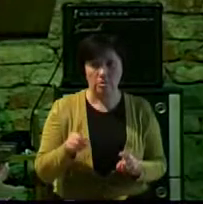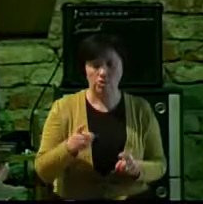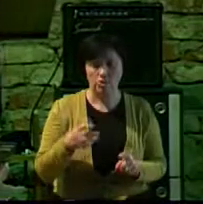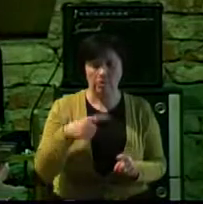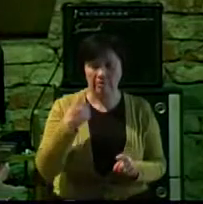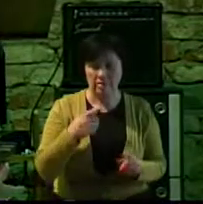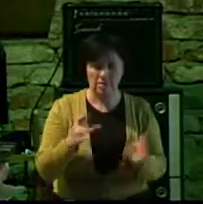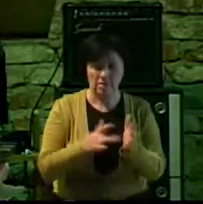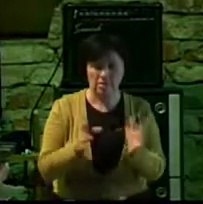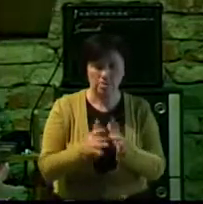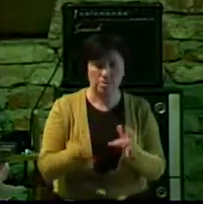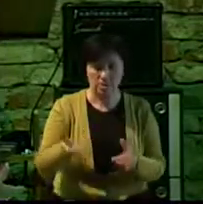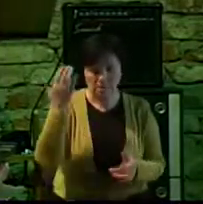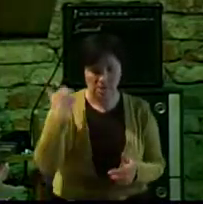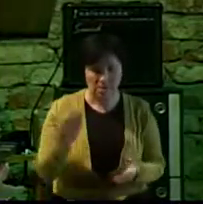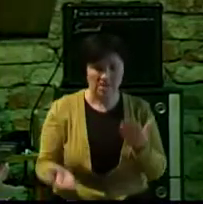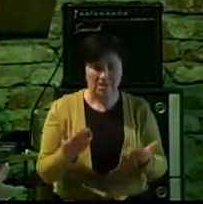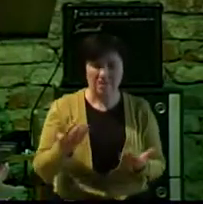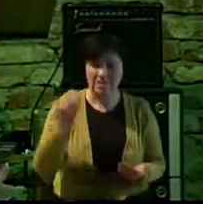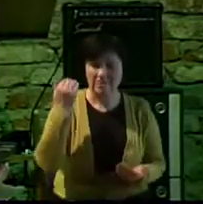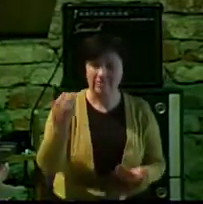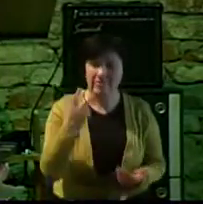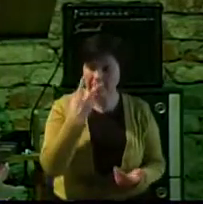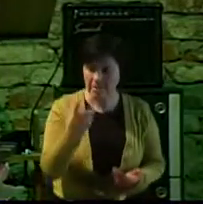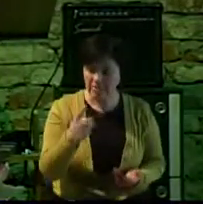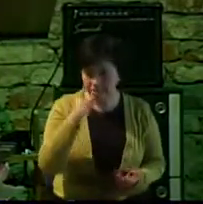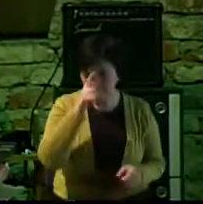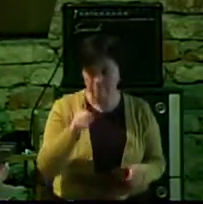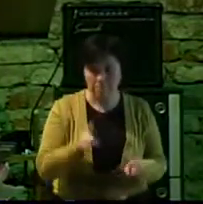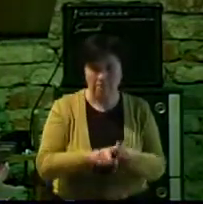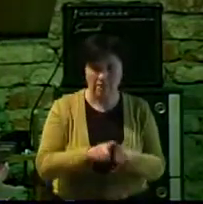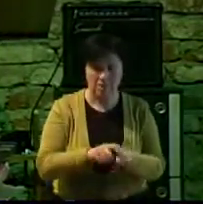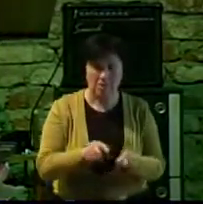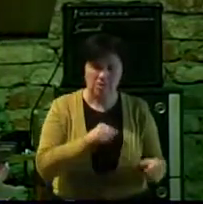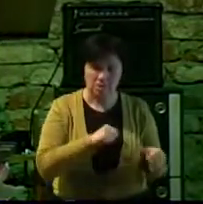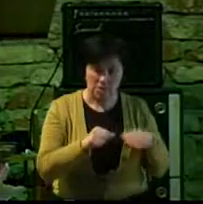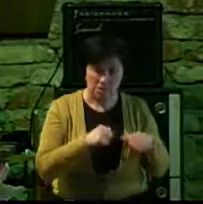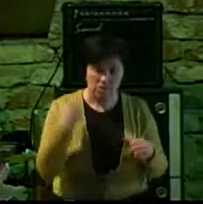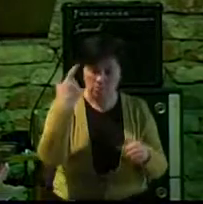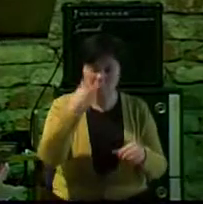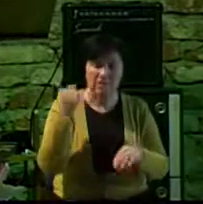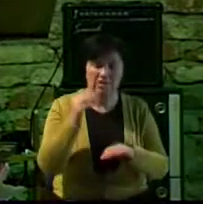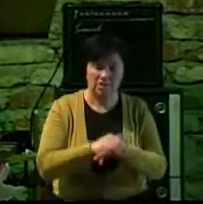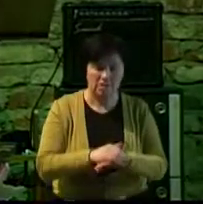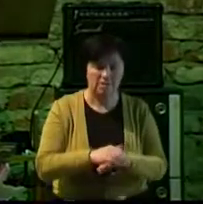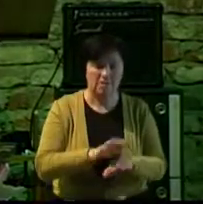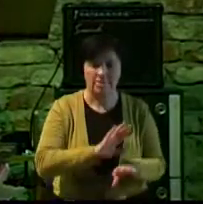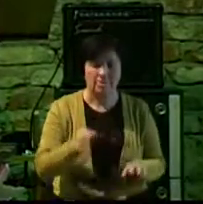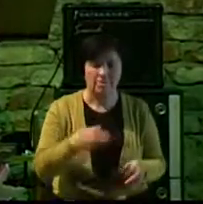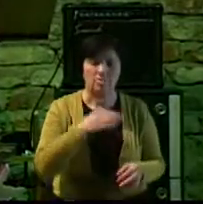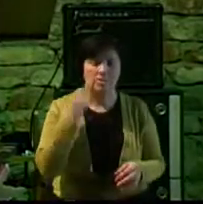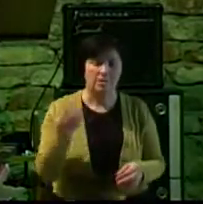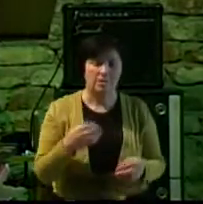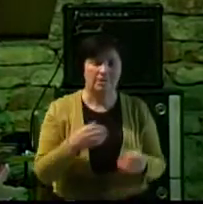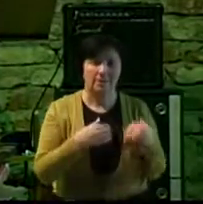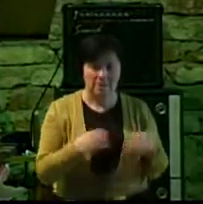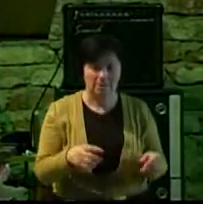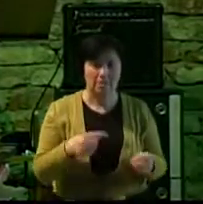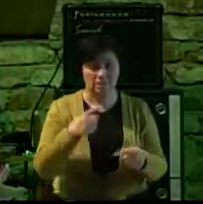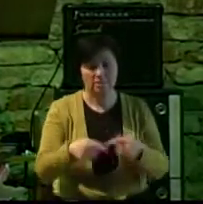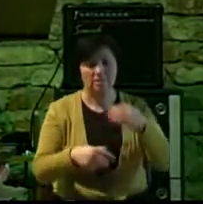Итак, он был извергнут, но потом он покаялся. И он был обратно возвращен